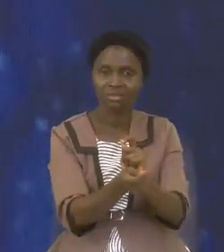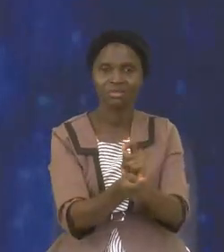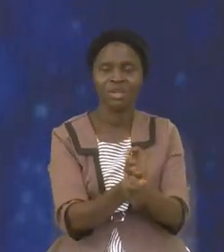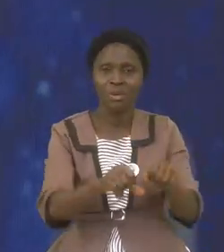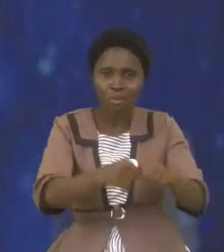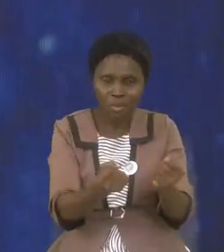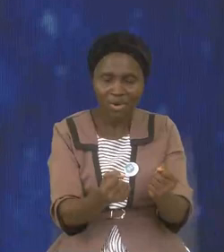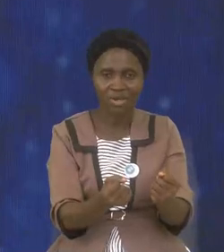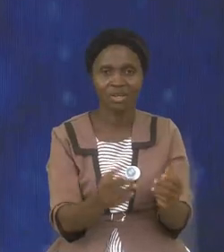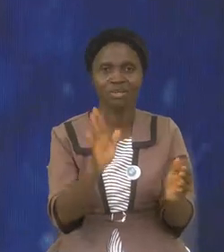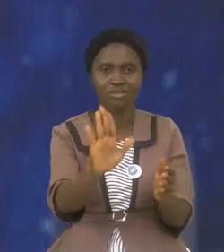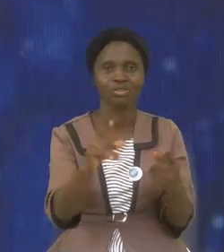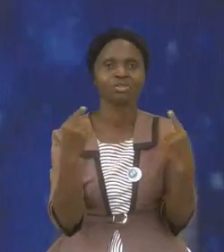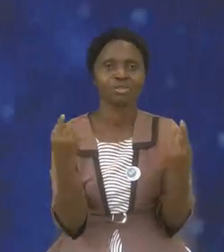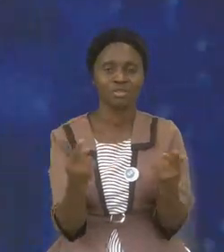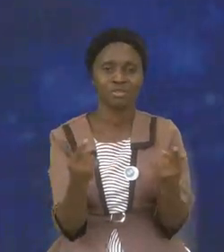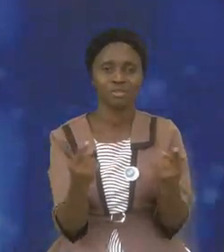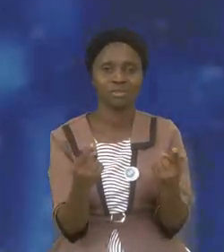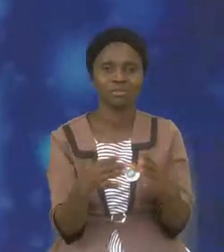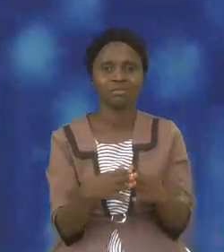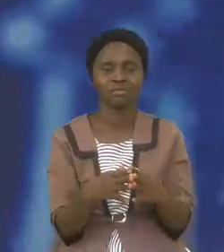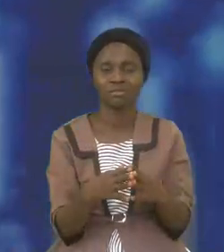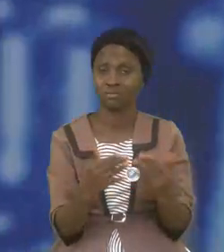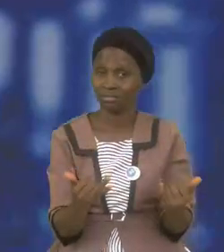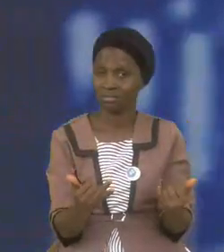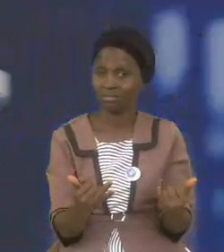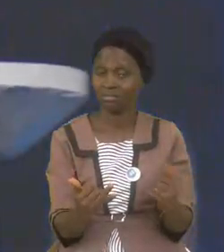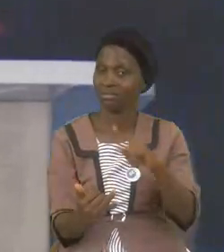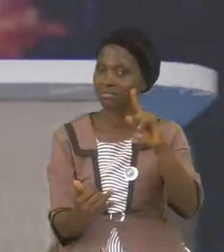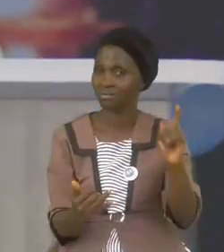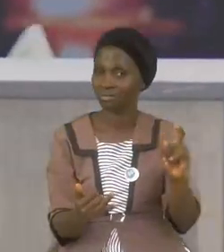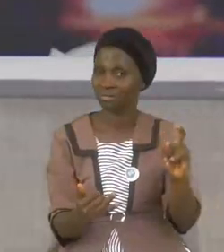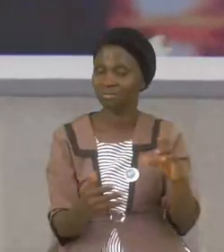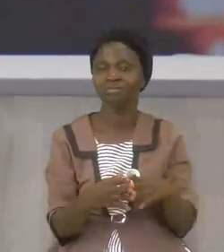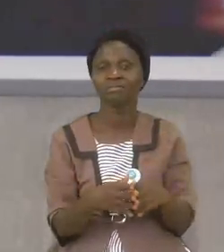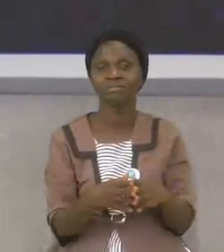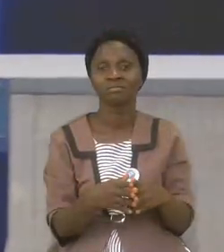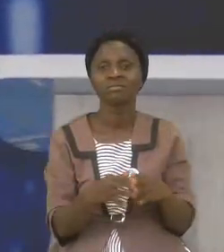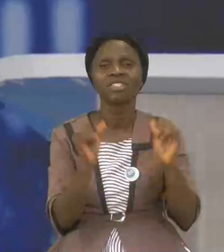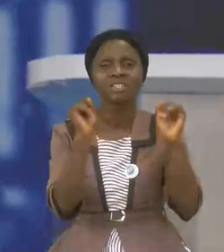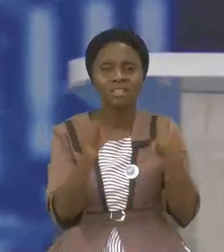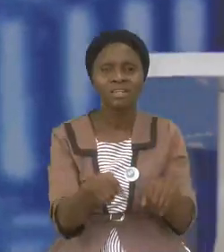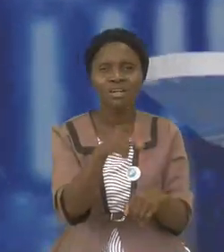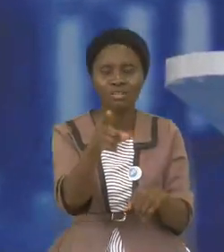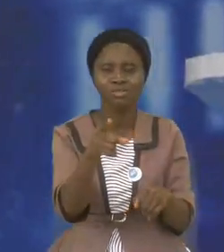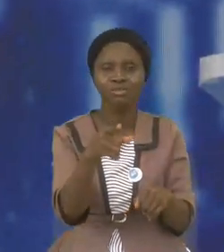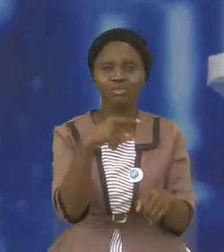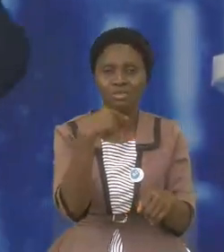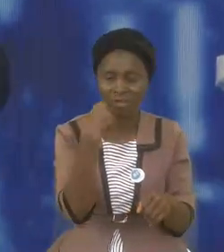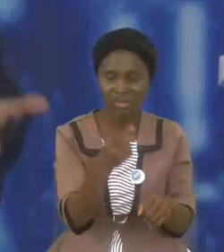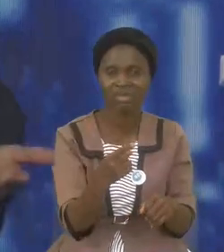Fais demi-tour, qu'il y ait un changement, une transformation. Mets un terme à tes péchés.